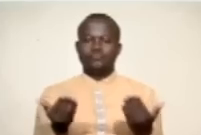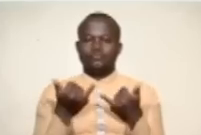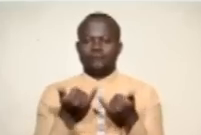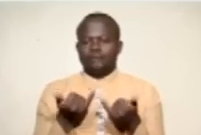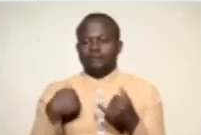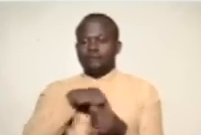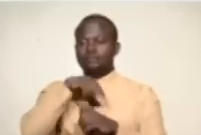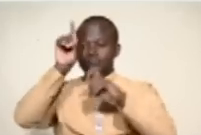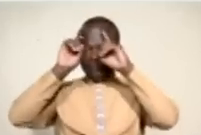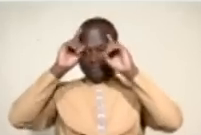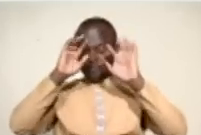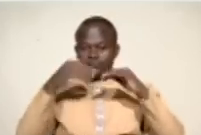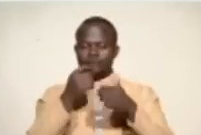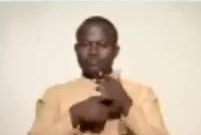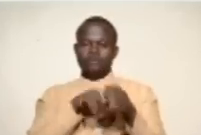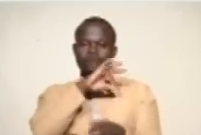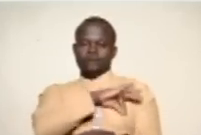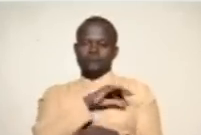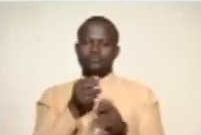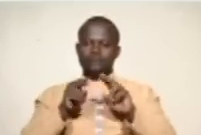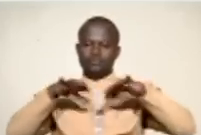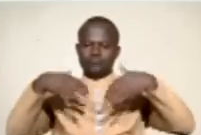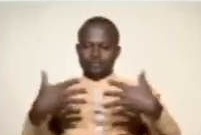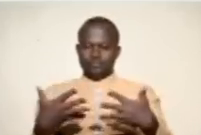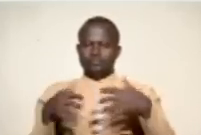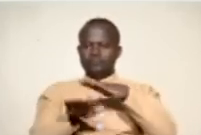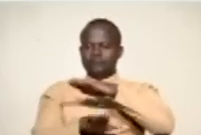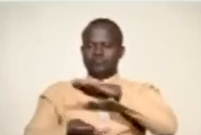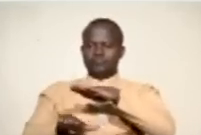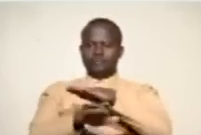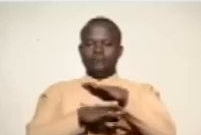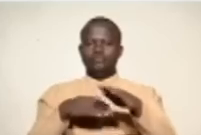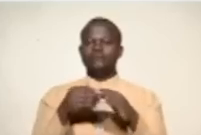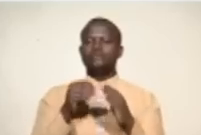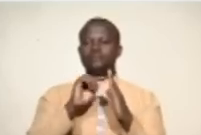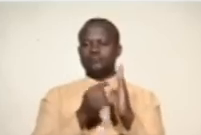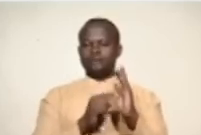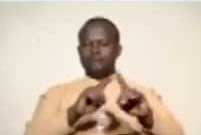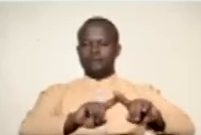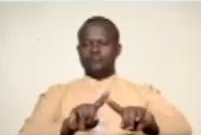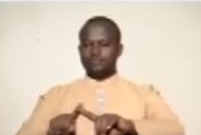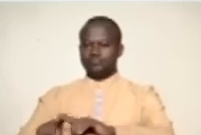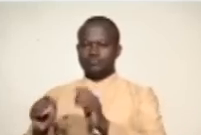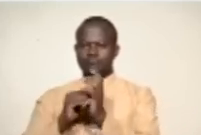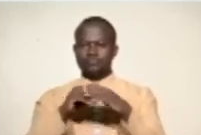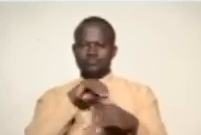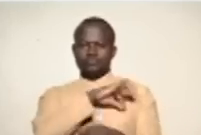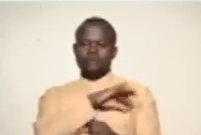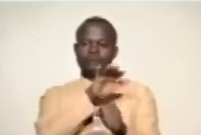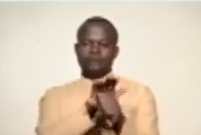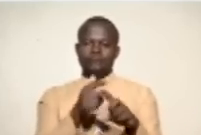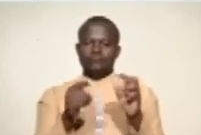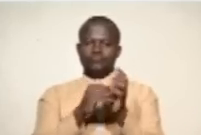ibaza rero ukuntu umusoro ku nyungu bazawishyuza bari abakonsuma bo hasi b'abadetaya kandi nabo bumuka cyane kandi